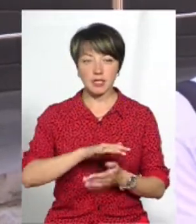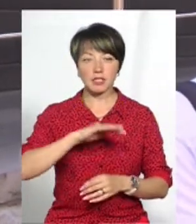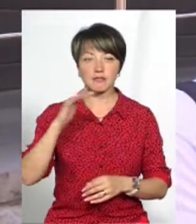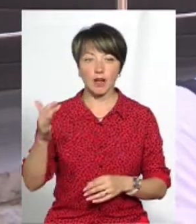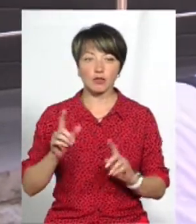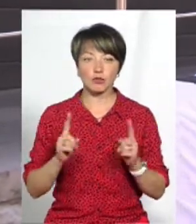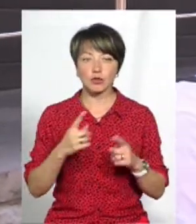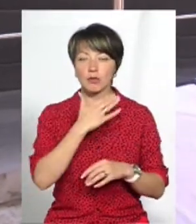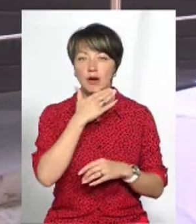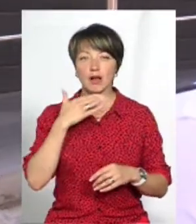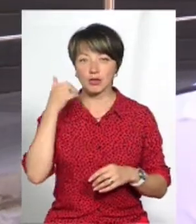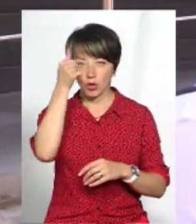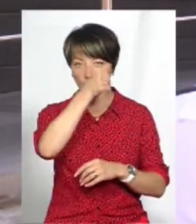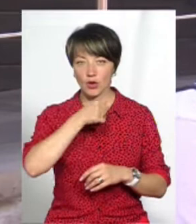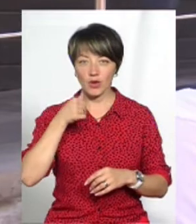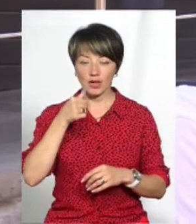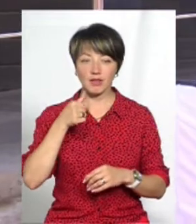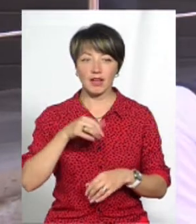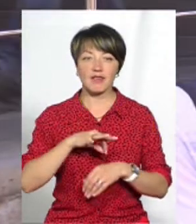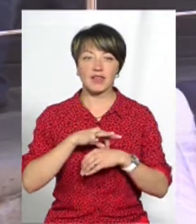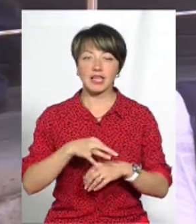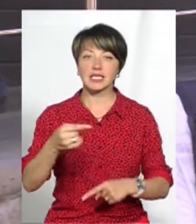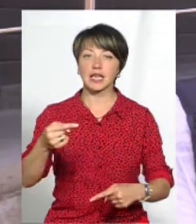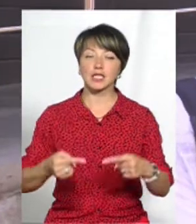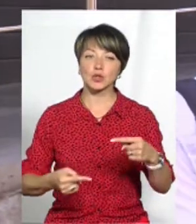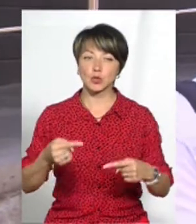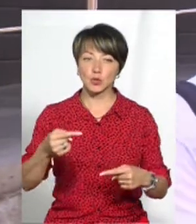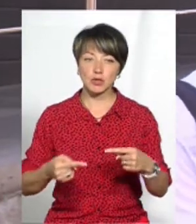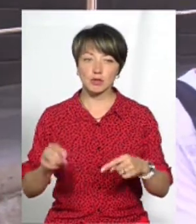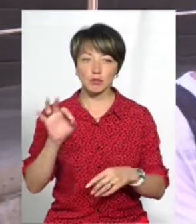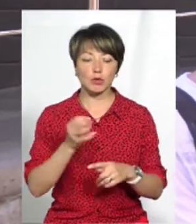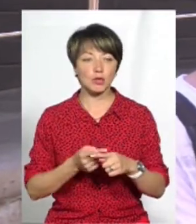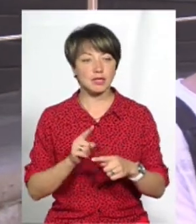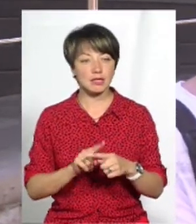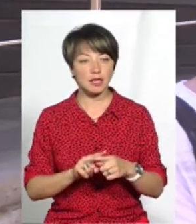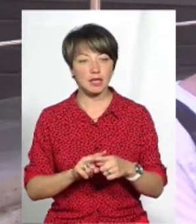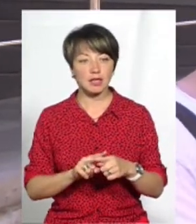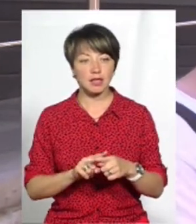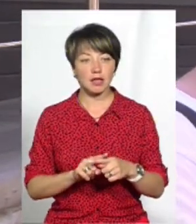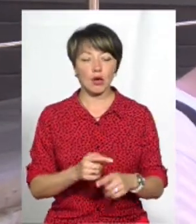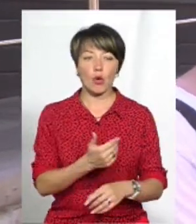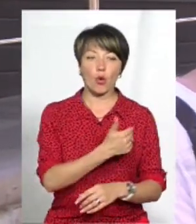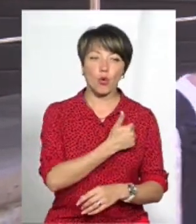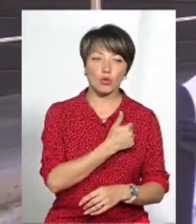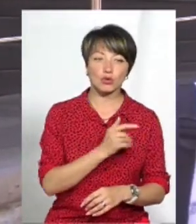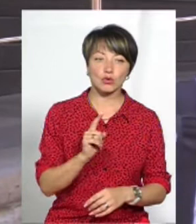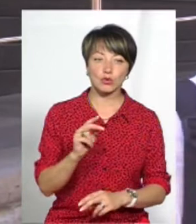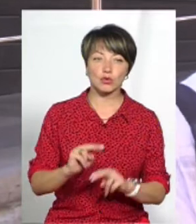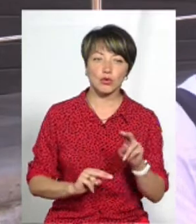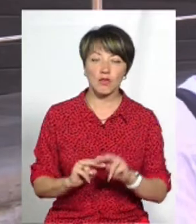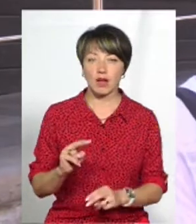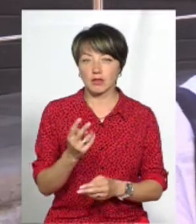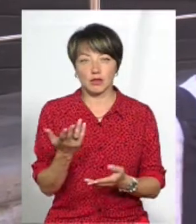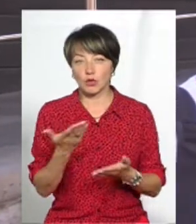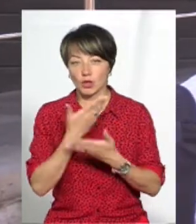Тому що дуже багато років ведеться дискусії на рахунок нього, і там хочуть щось будувати, то будують,